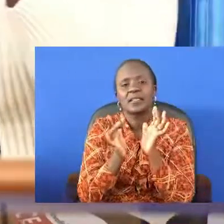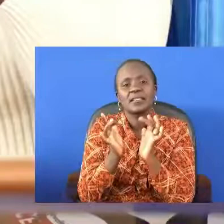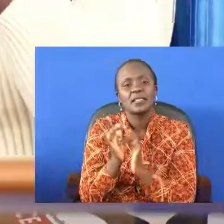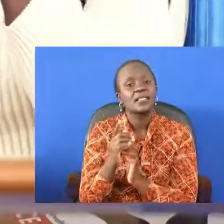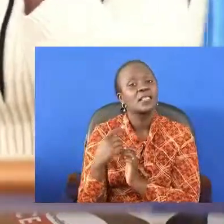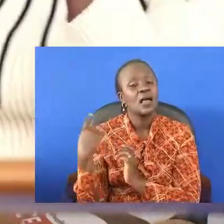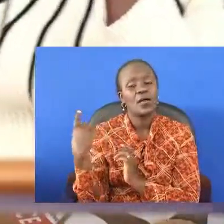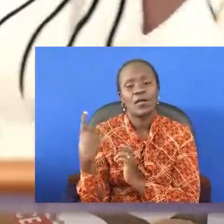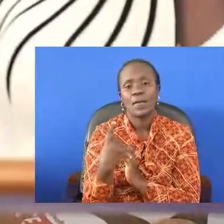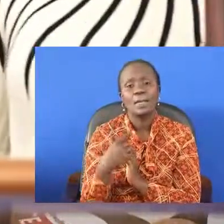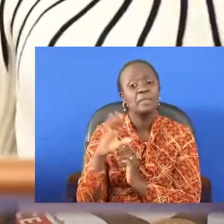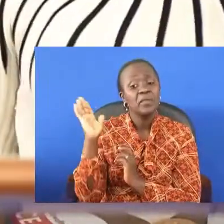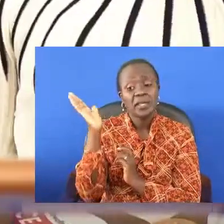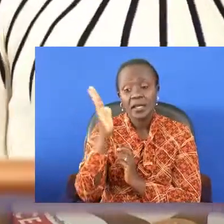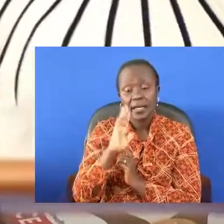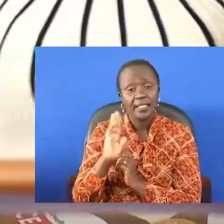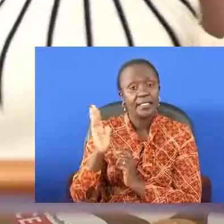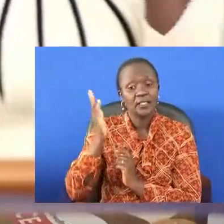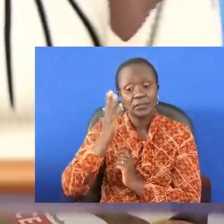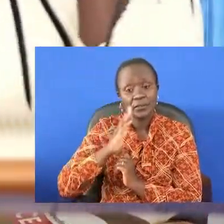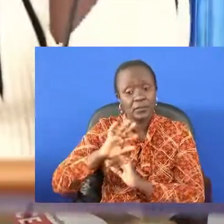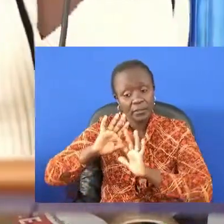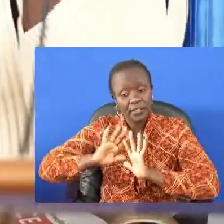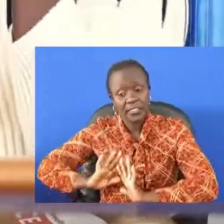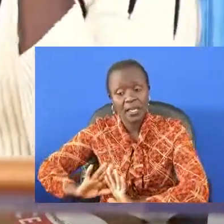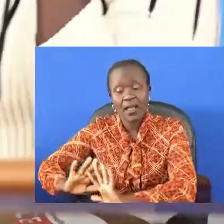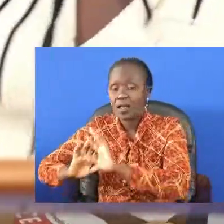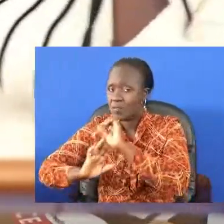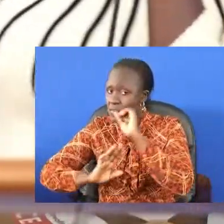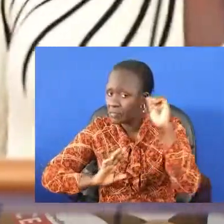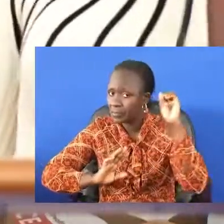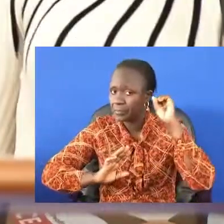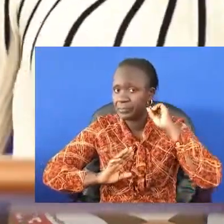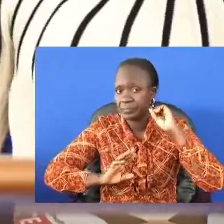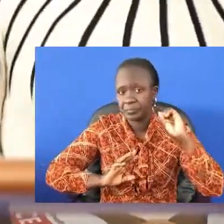Yesu peke, hawezi kuacha.